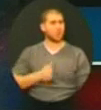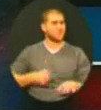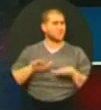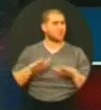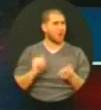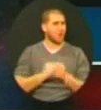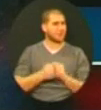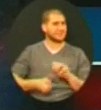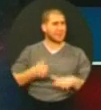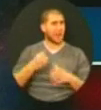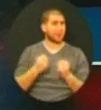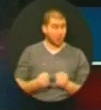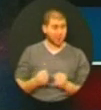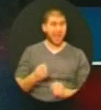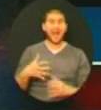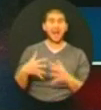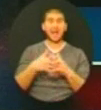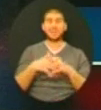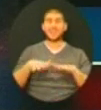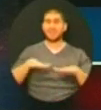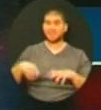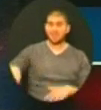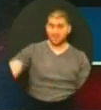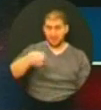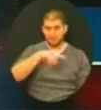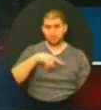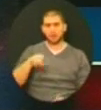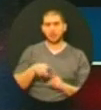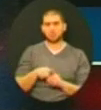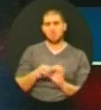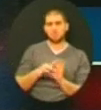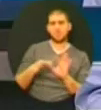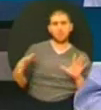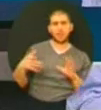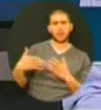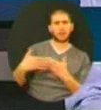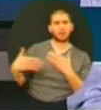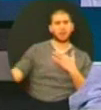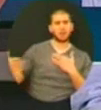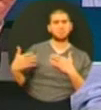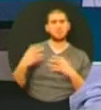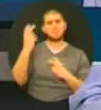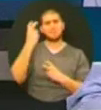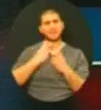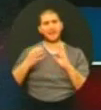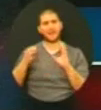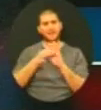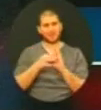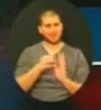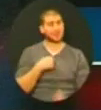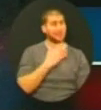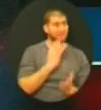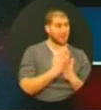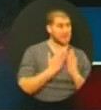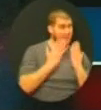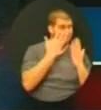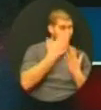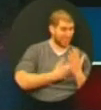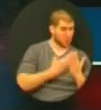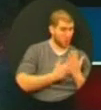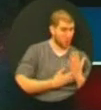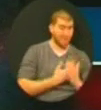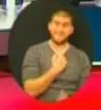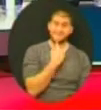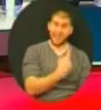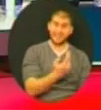ושר הביטחון, אלא שהקבינט כולו ממודר ממידע רלוונטי. לא, אני אגיד מילת סיכום. אני קראתי את הדוח,